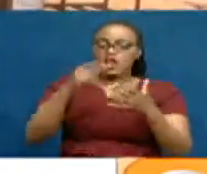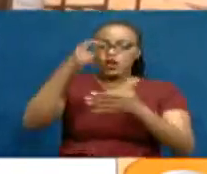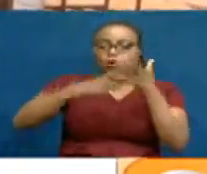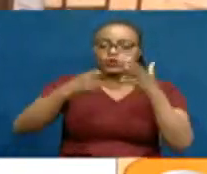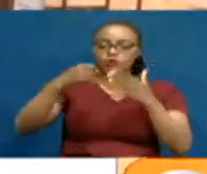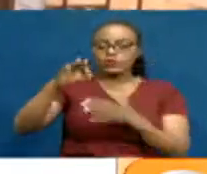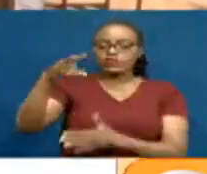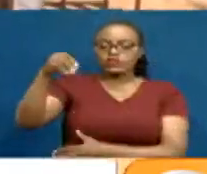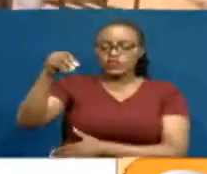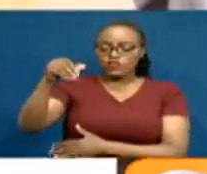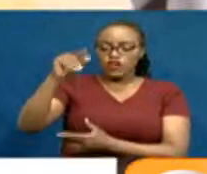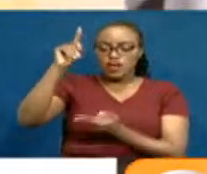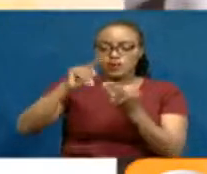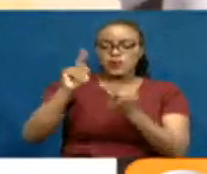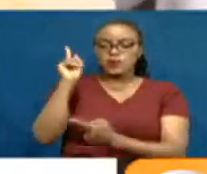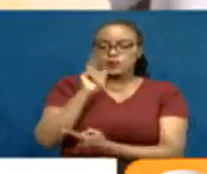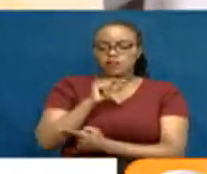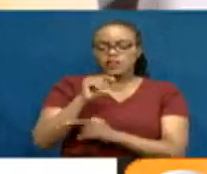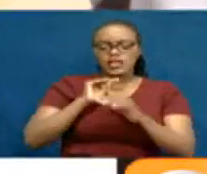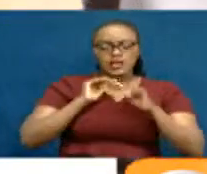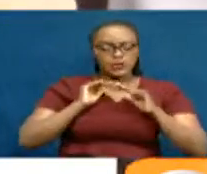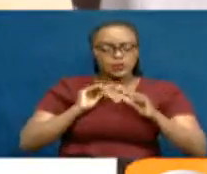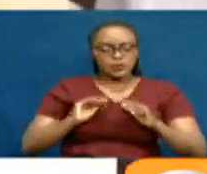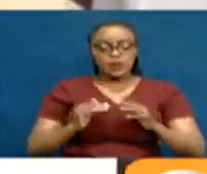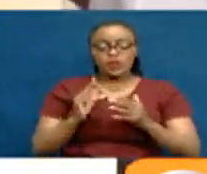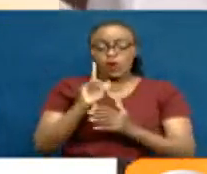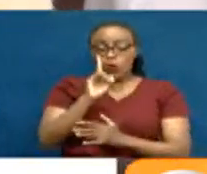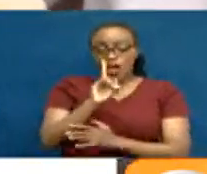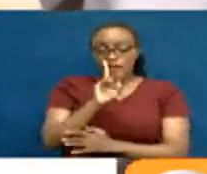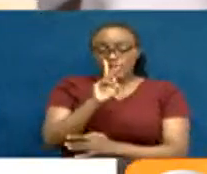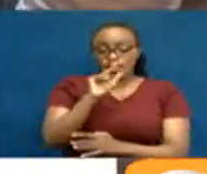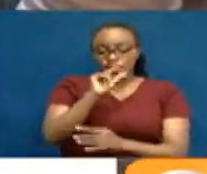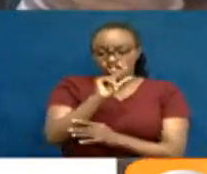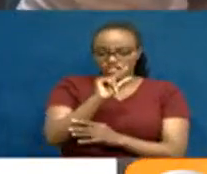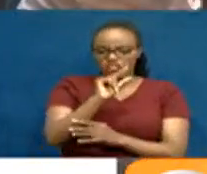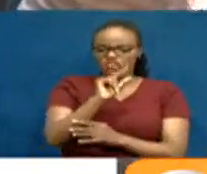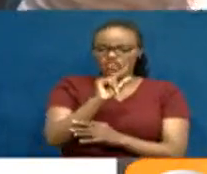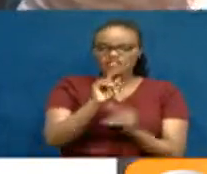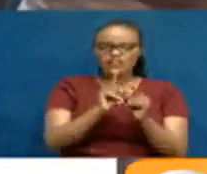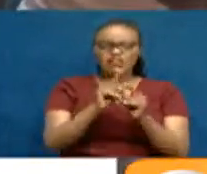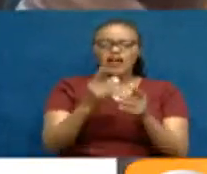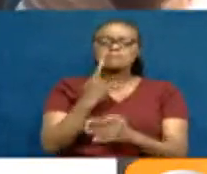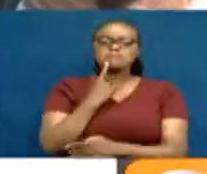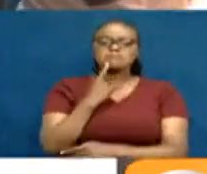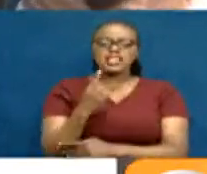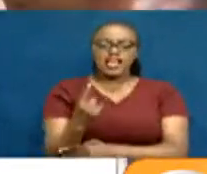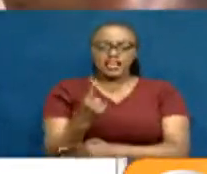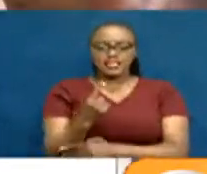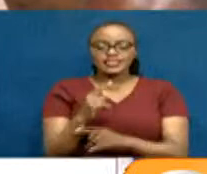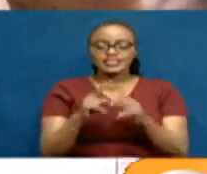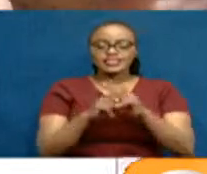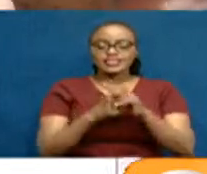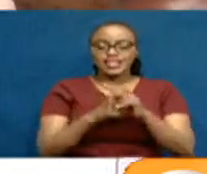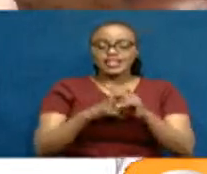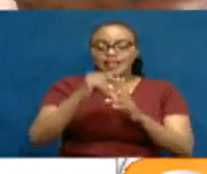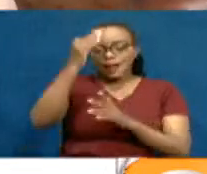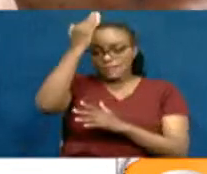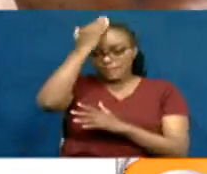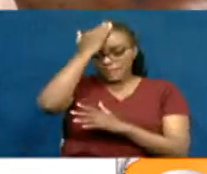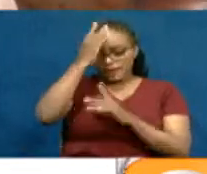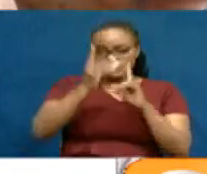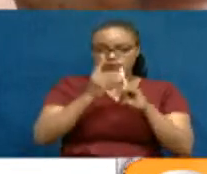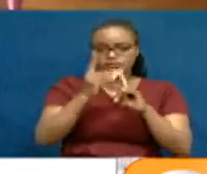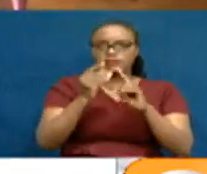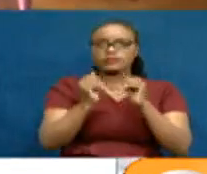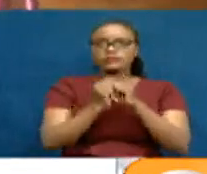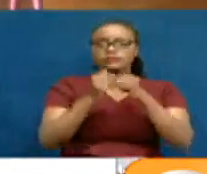imepungua. Afueni hii ikimaanisha kuwa pakiti moja ya unga itauzwa kwa shilingi 100 kuanzia Jumatatu ya tarehe